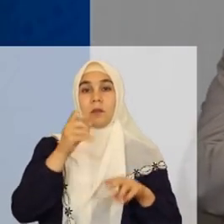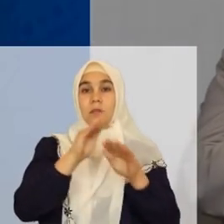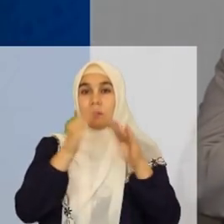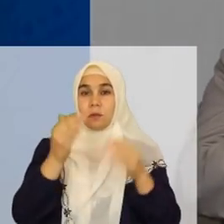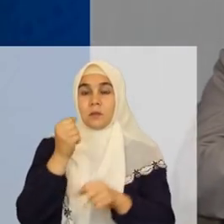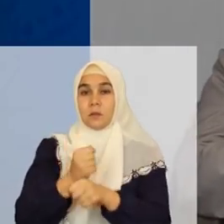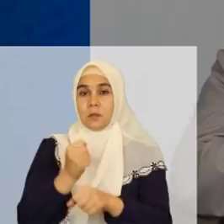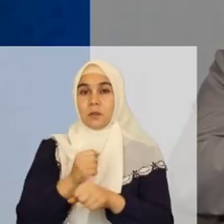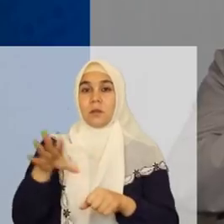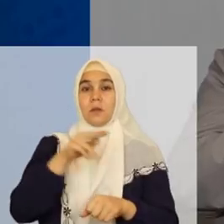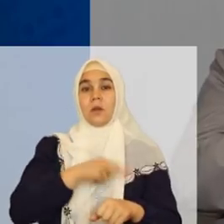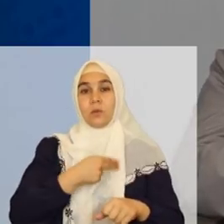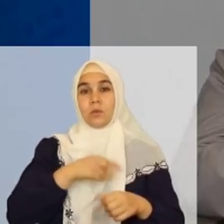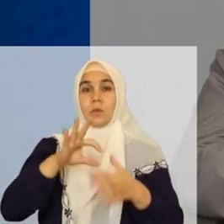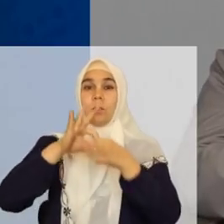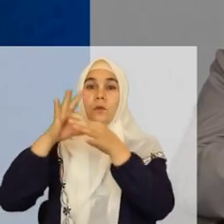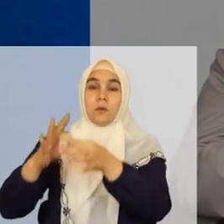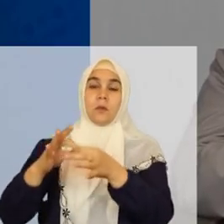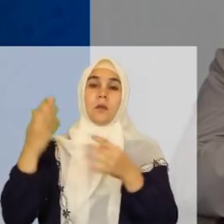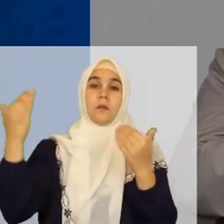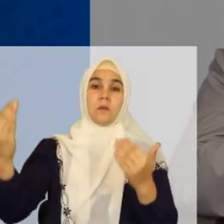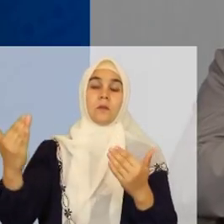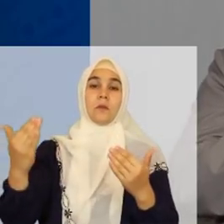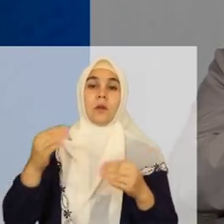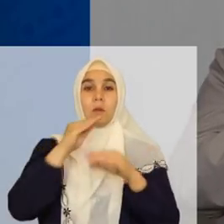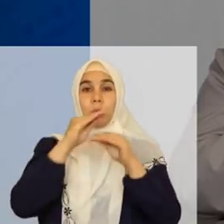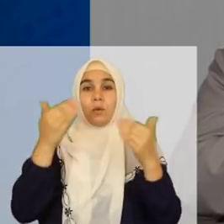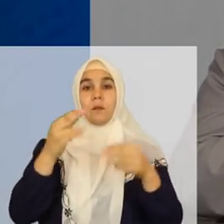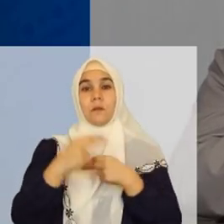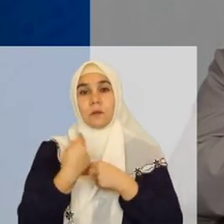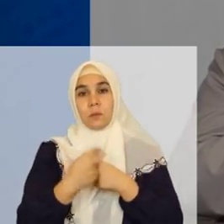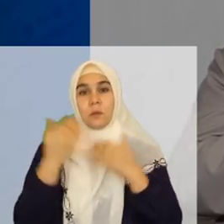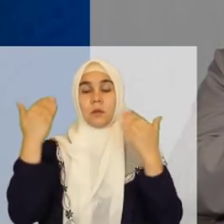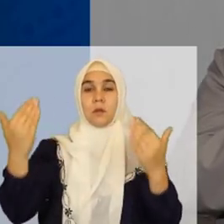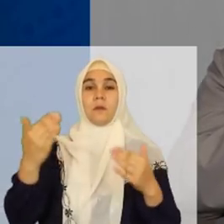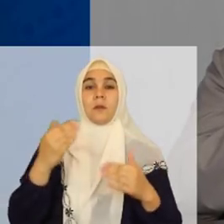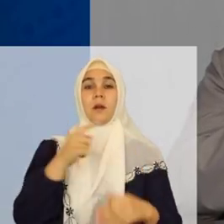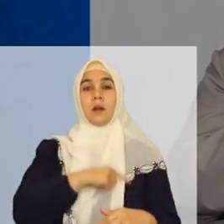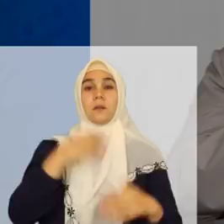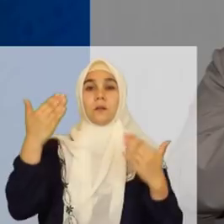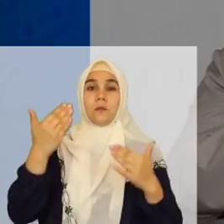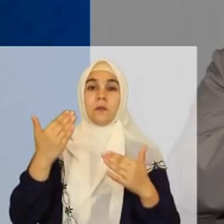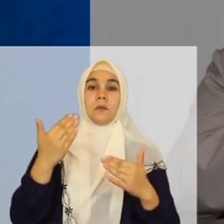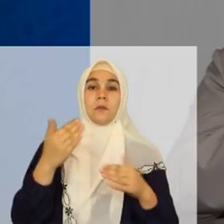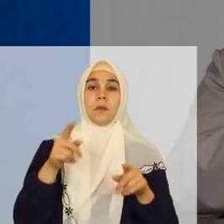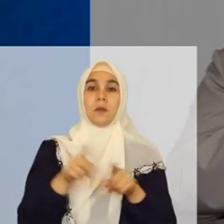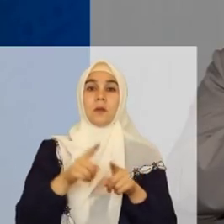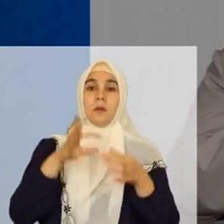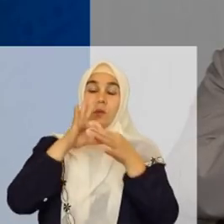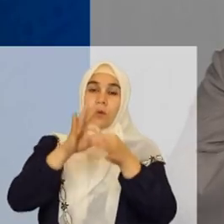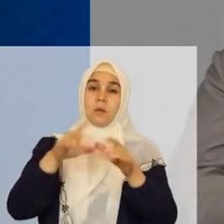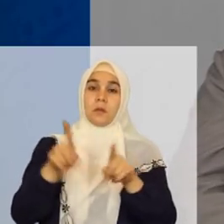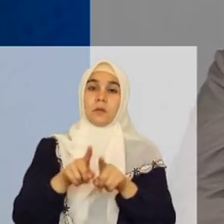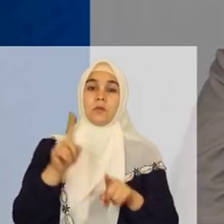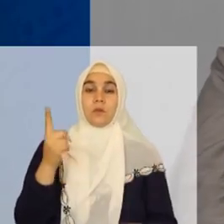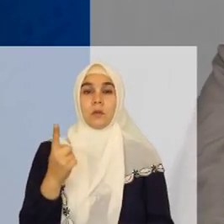hajni bajarishni qalbga bog'liq joyi. Ruhiy tarbiya joyi, axloqqa bog'liq